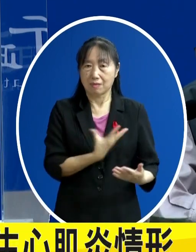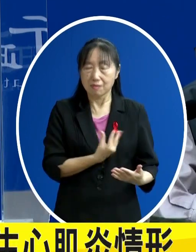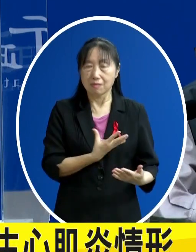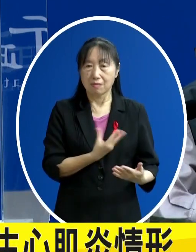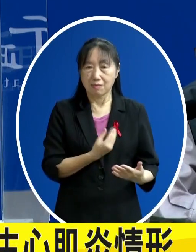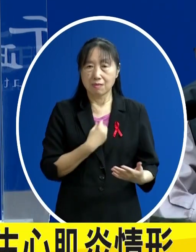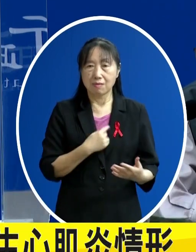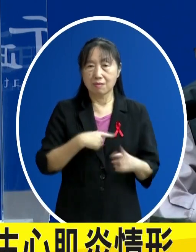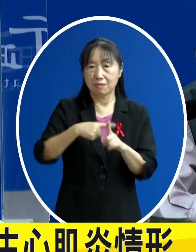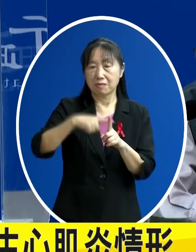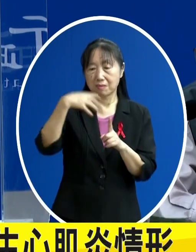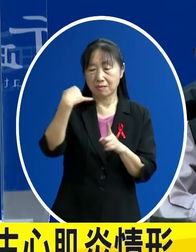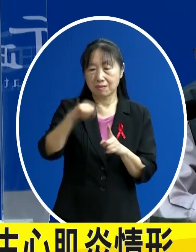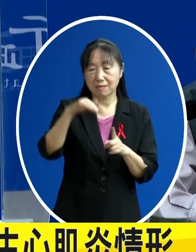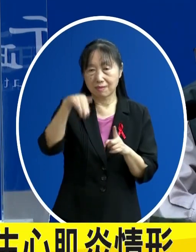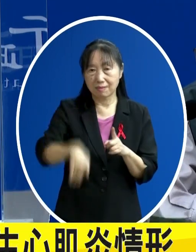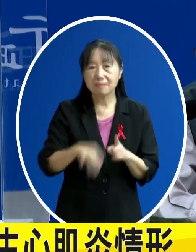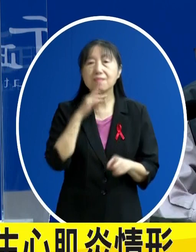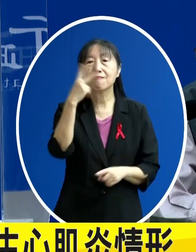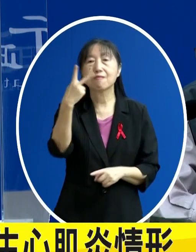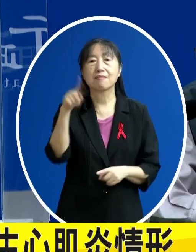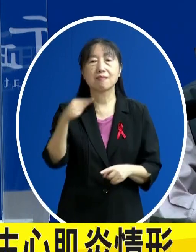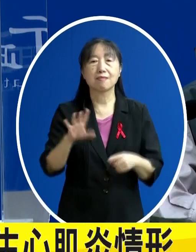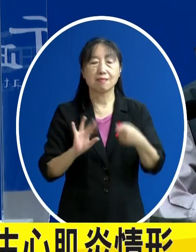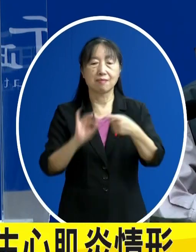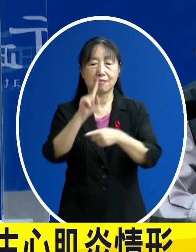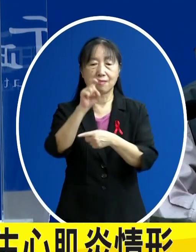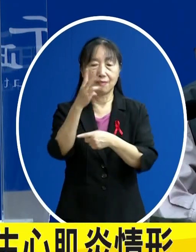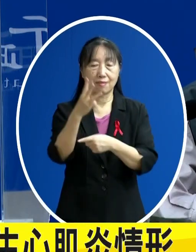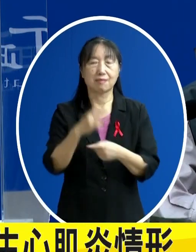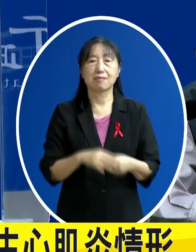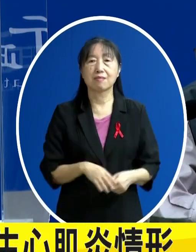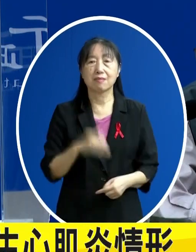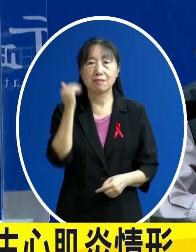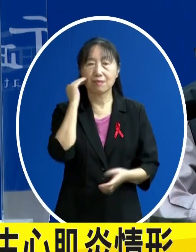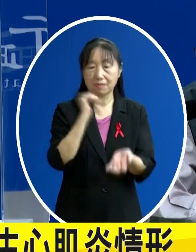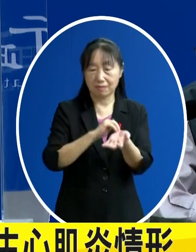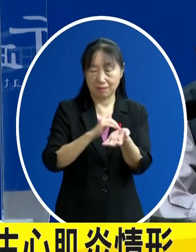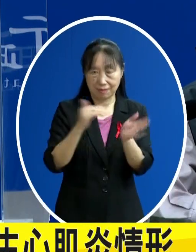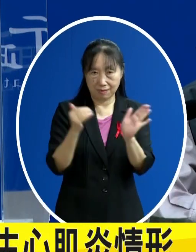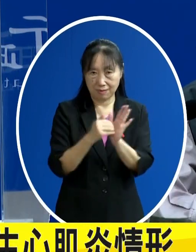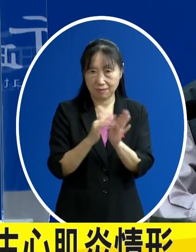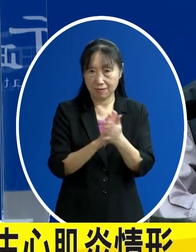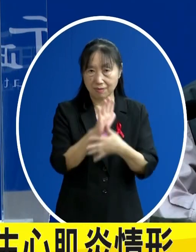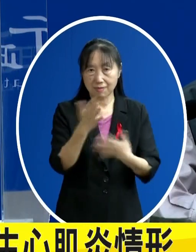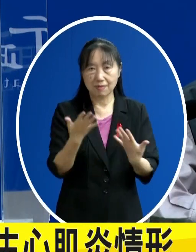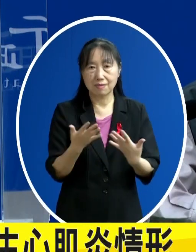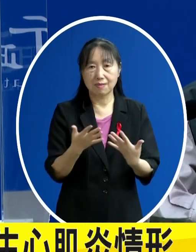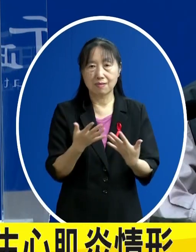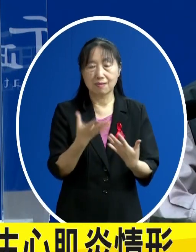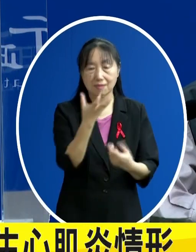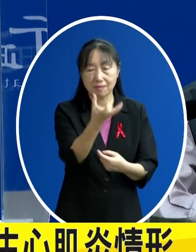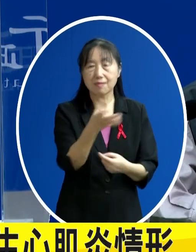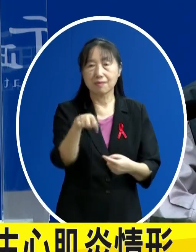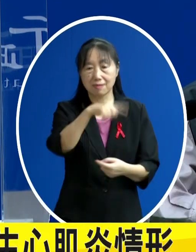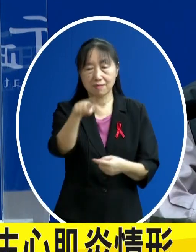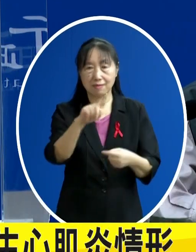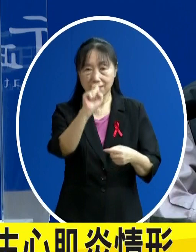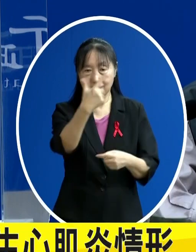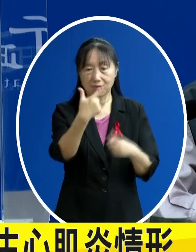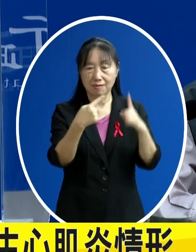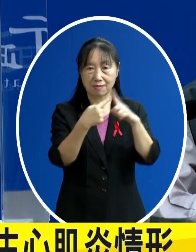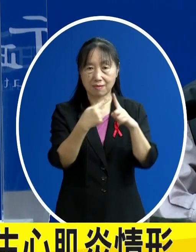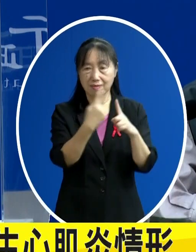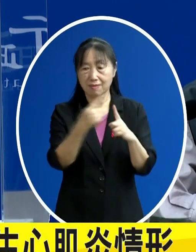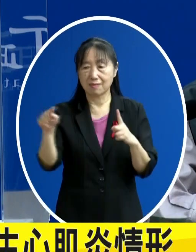的是有2位，那是13%。至于在预后的部分呢，其实大部分的人，就是16位里